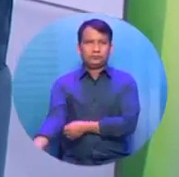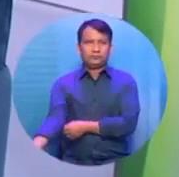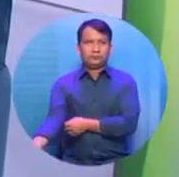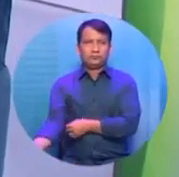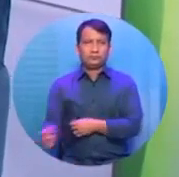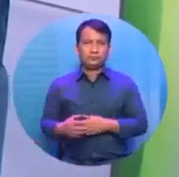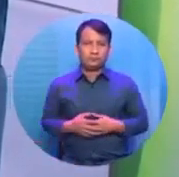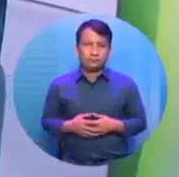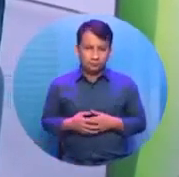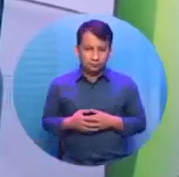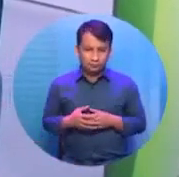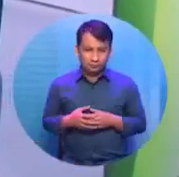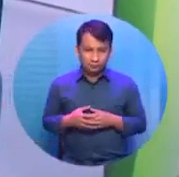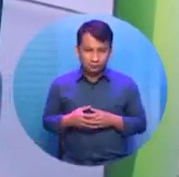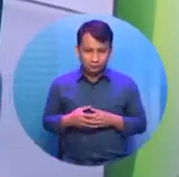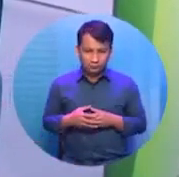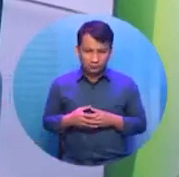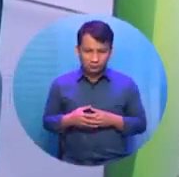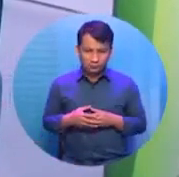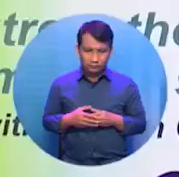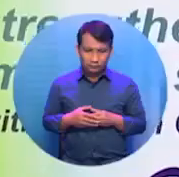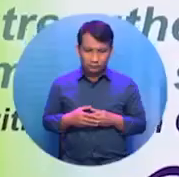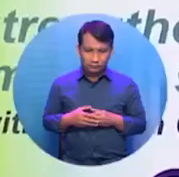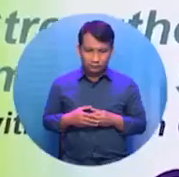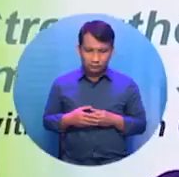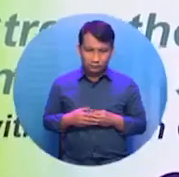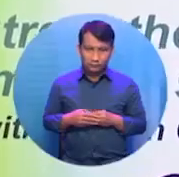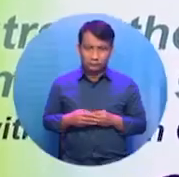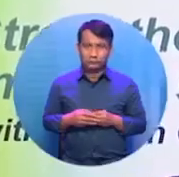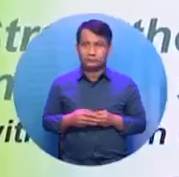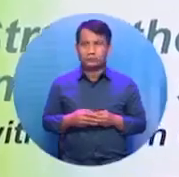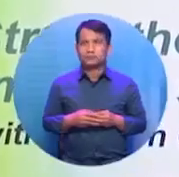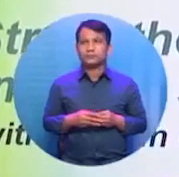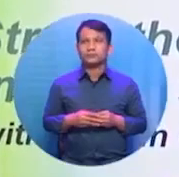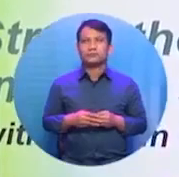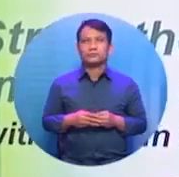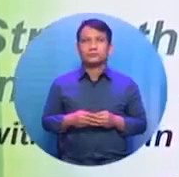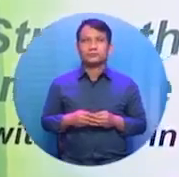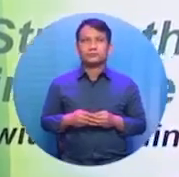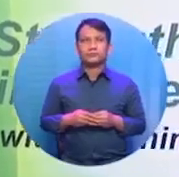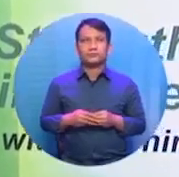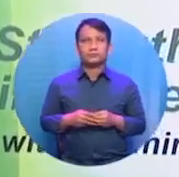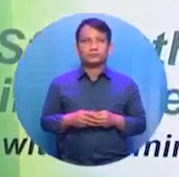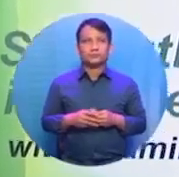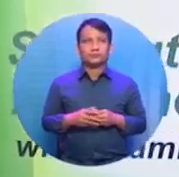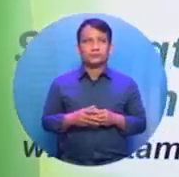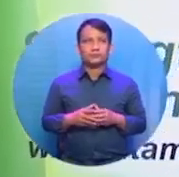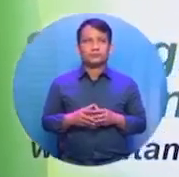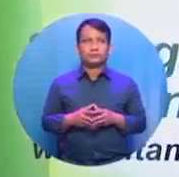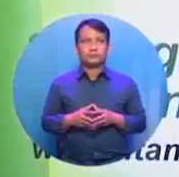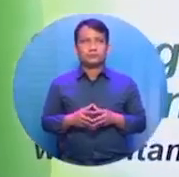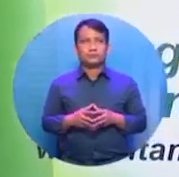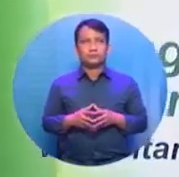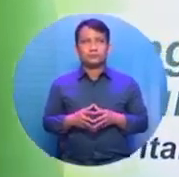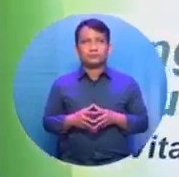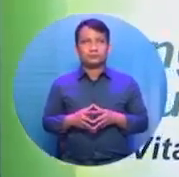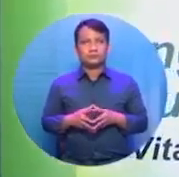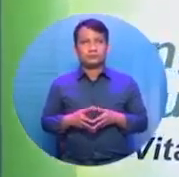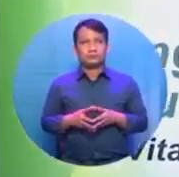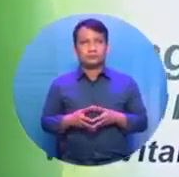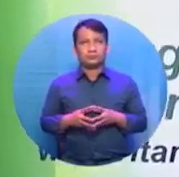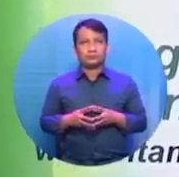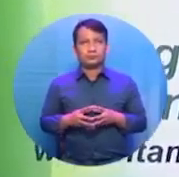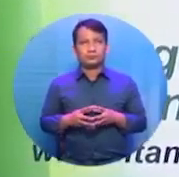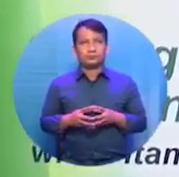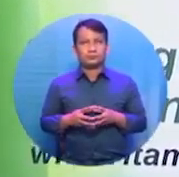Iba to. Okay, sa email na. Alright. Sige, nagkalituan kayo. Sa email ha?